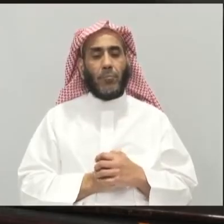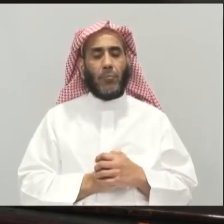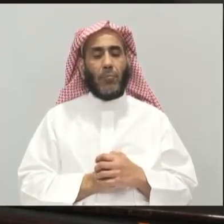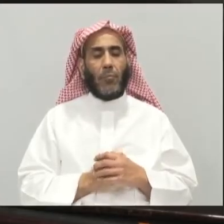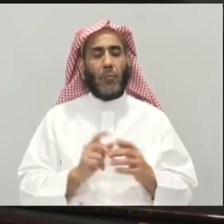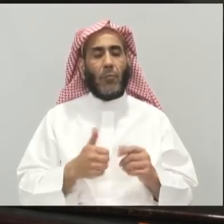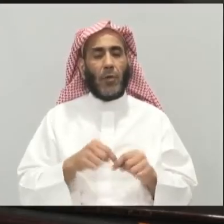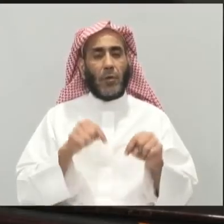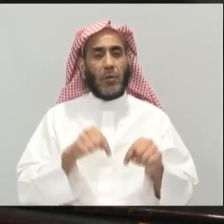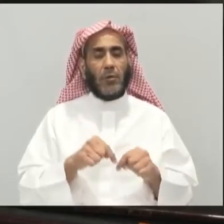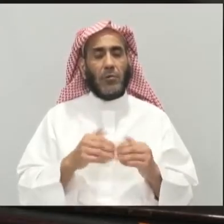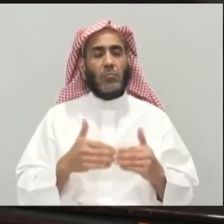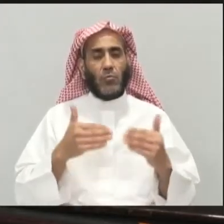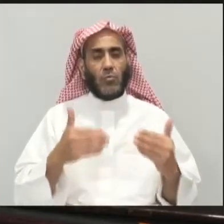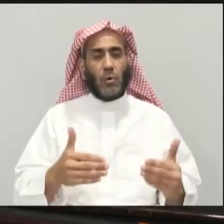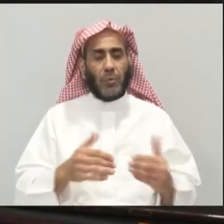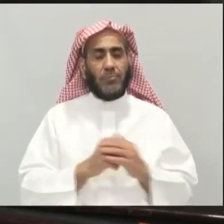نبدا الان نكمل